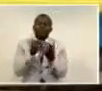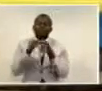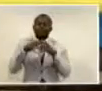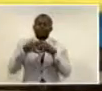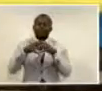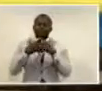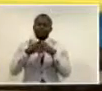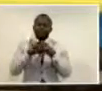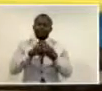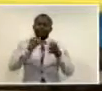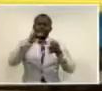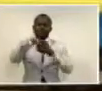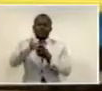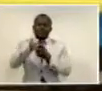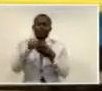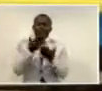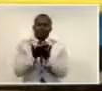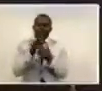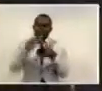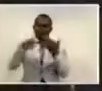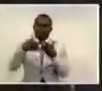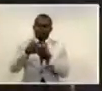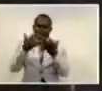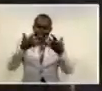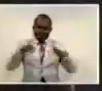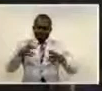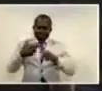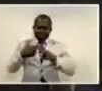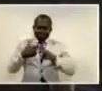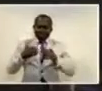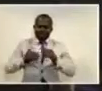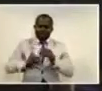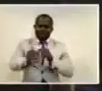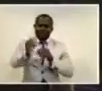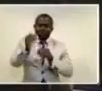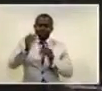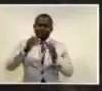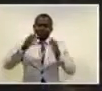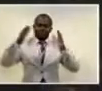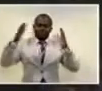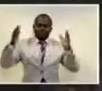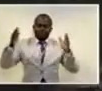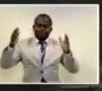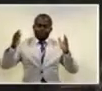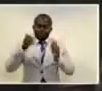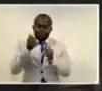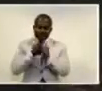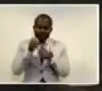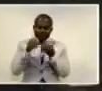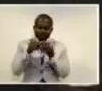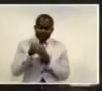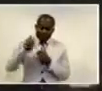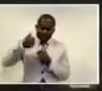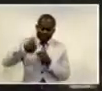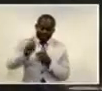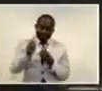tube tuyiteze muri izo nyubako kuba dusaba kuba zuzuye ibyo byose biraza kuba birebire buri wese agende akemure